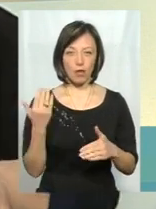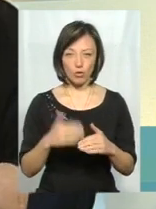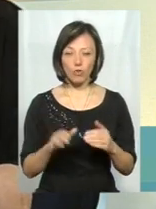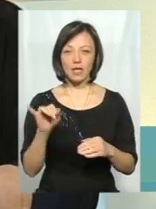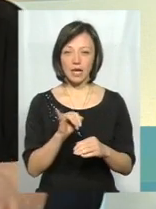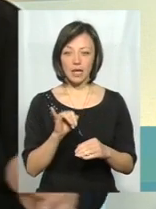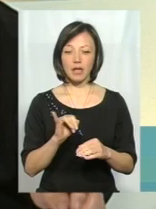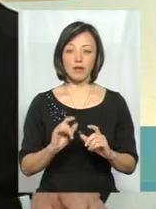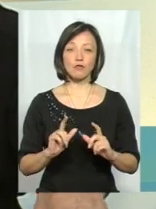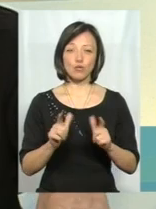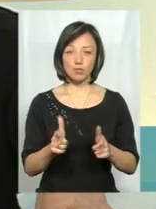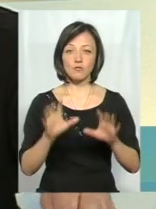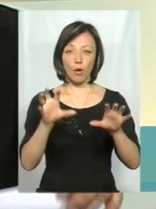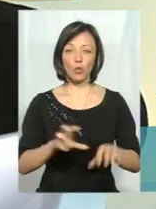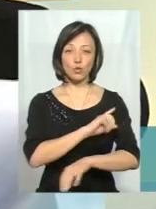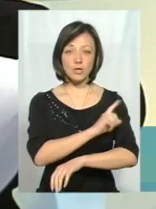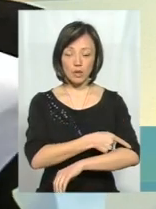з вступом закону в силу